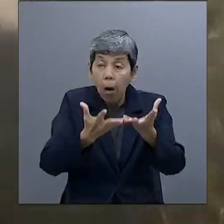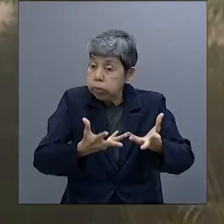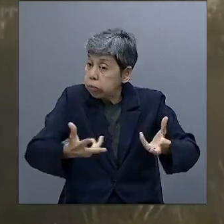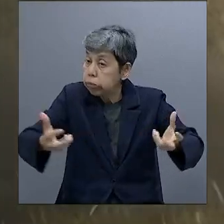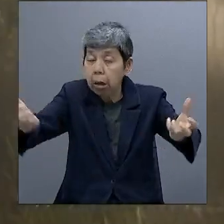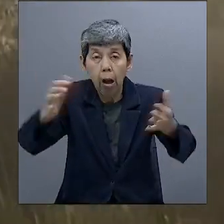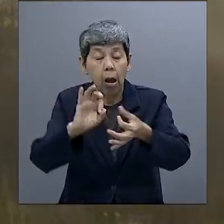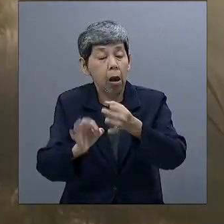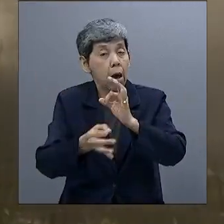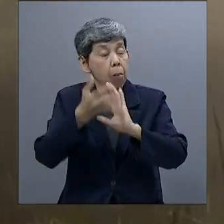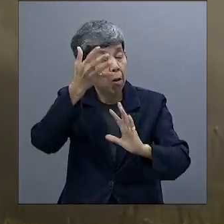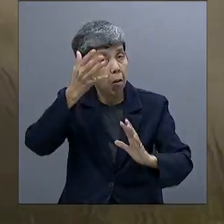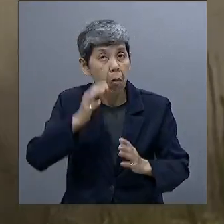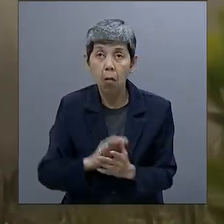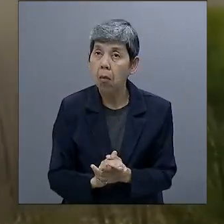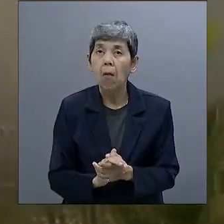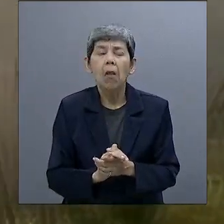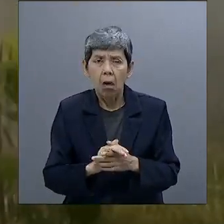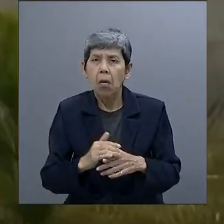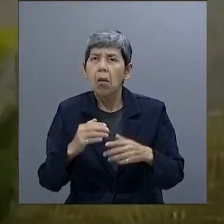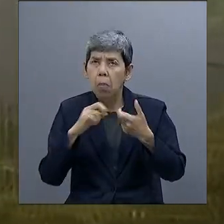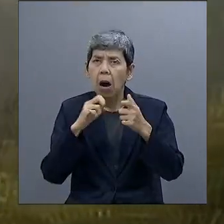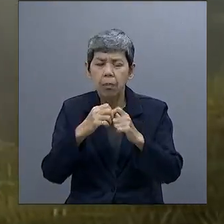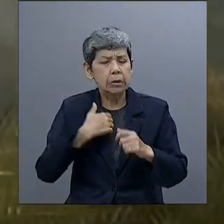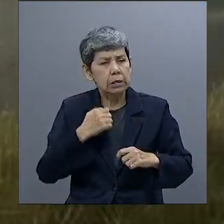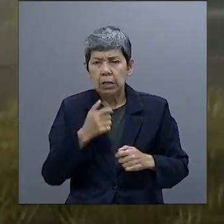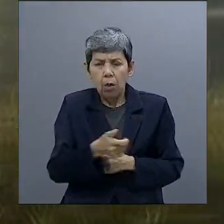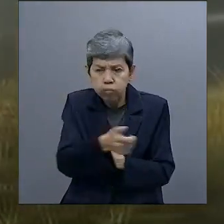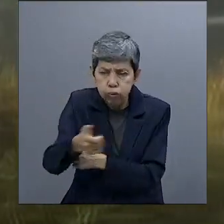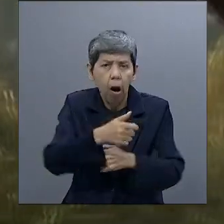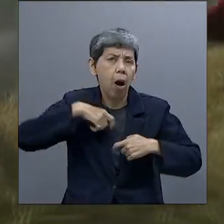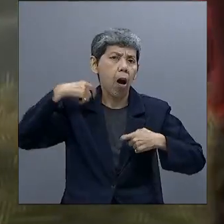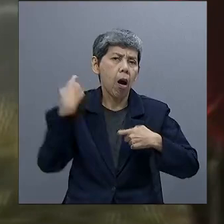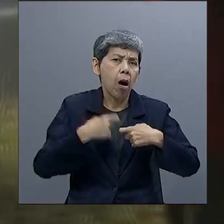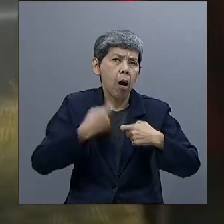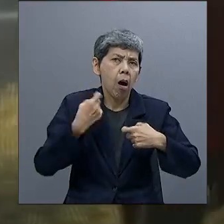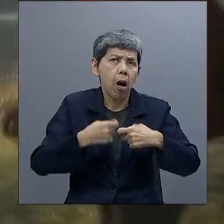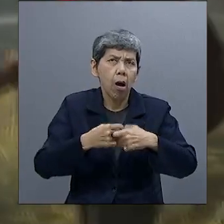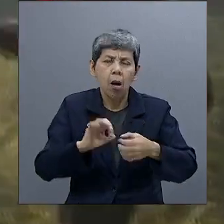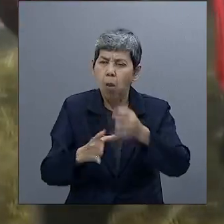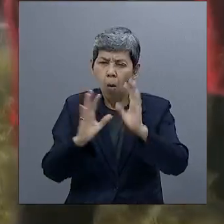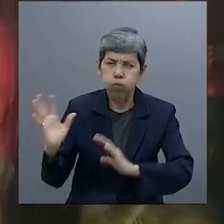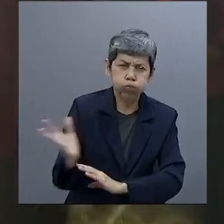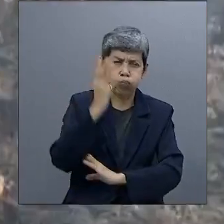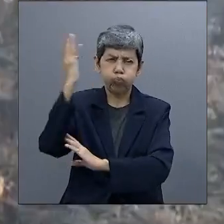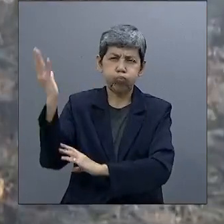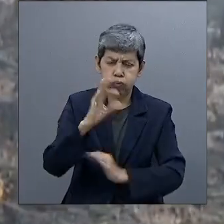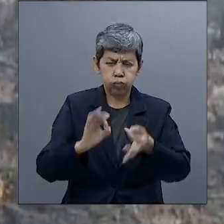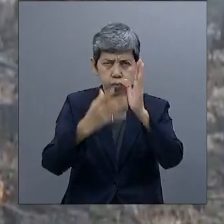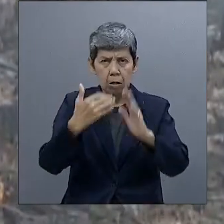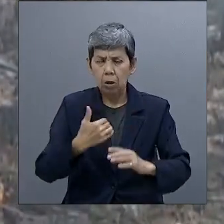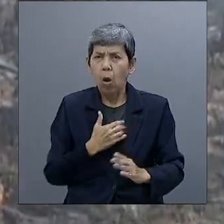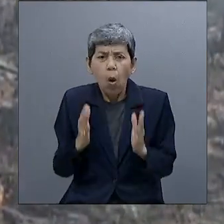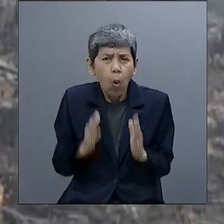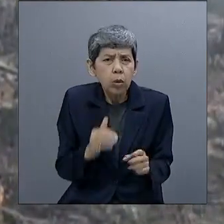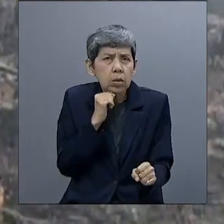ารจัดการขึ้นมาเนี่ยก็จะมีการยากที่จะควบคุมได้นะครับไฟค่อนข้างแรงแล้วก็เราเสียกำลัง